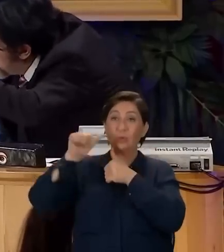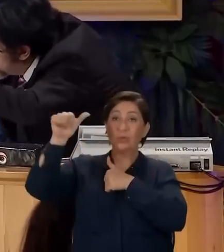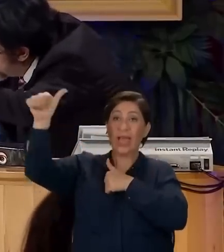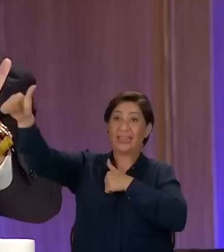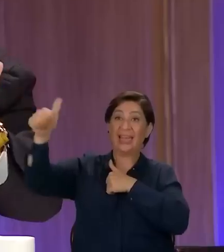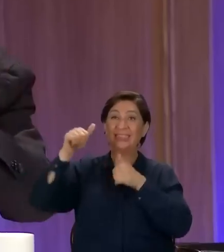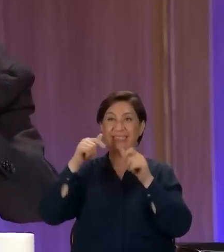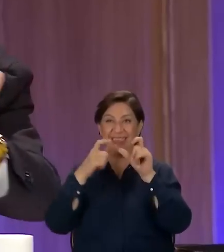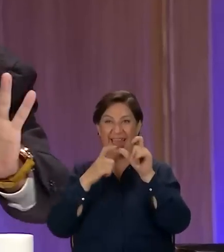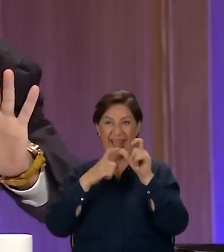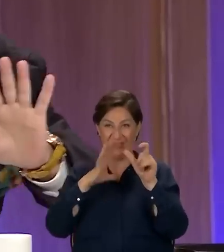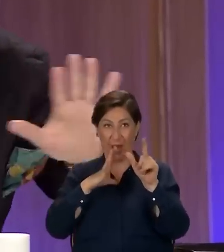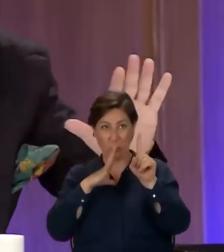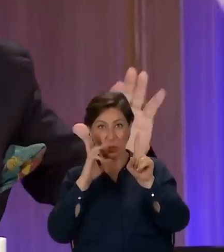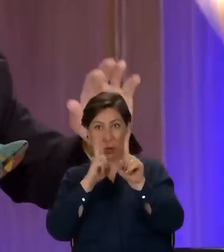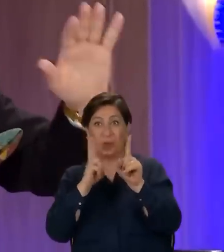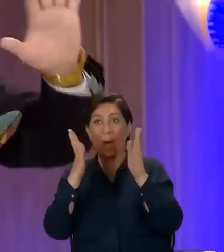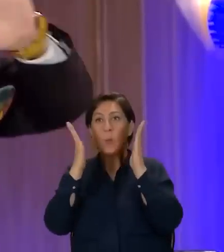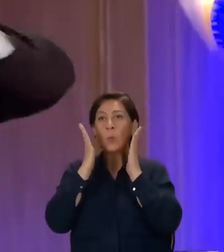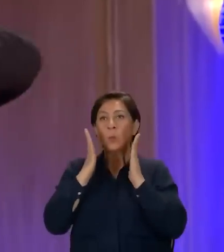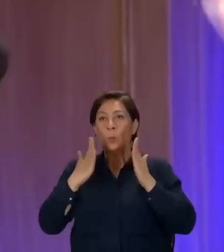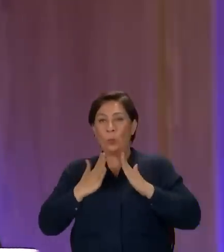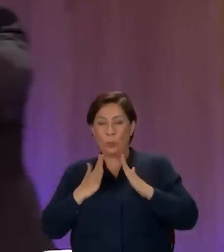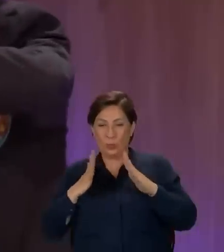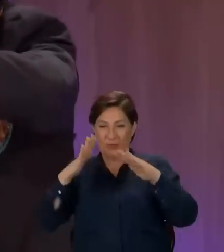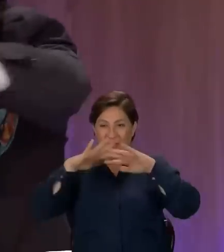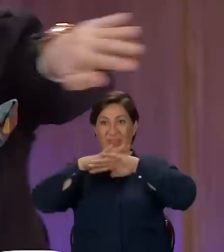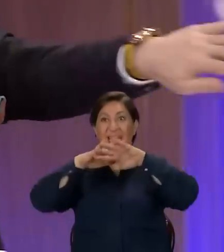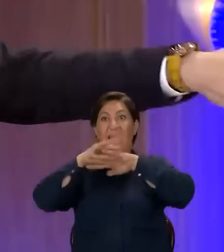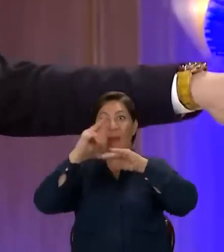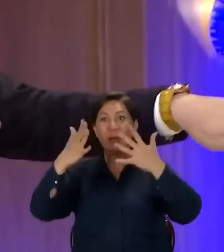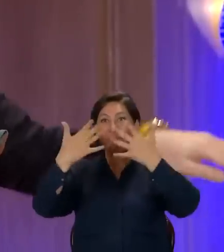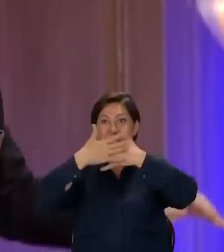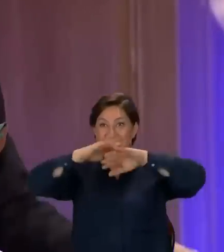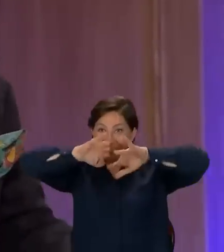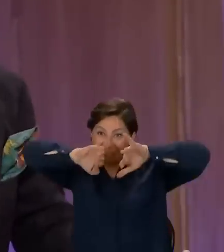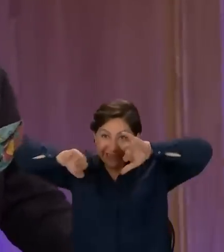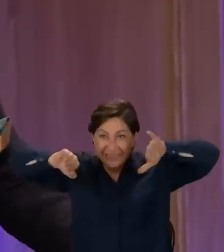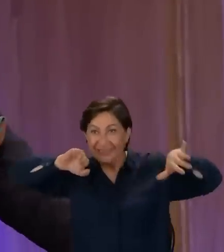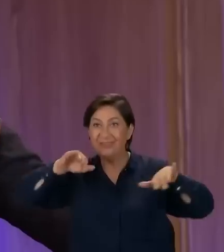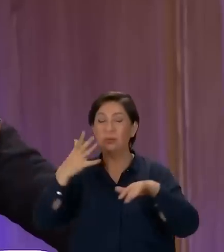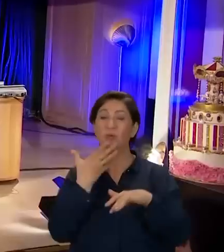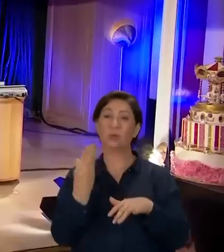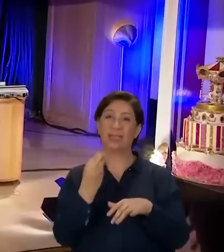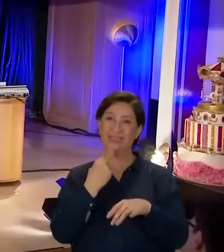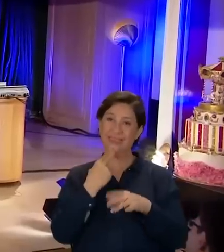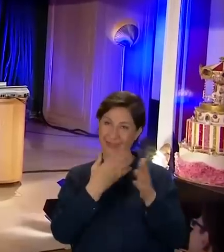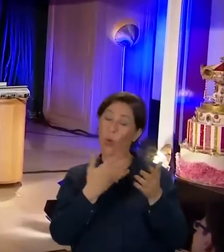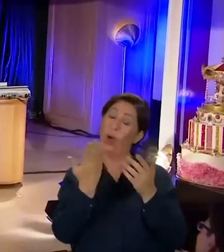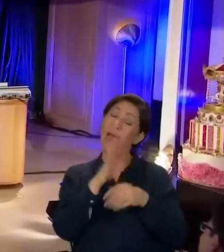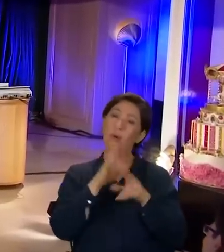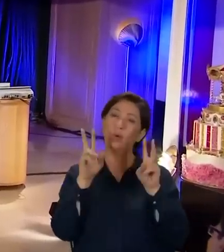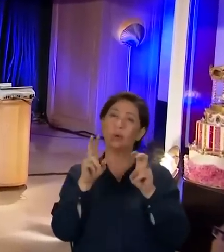Seren Serengil var. Böyle onu görüyoruz filtrelerde. Evet. Filtreleri aralayıp böyle falan ama çok güzel kız tabii. O da